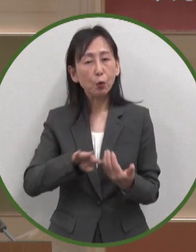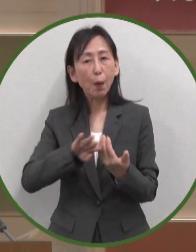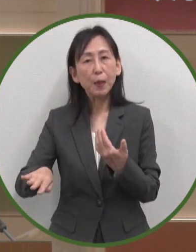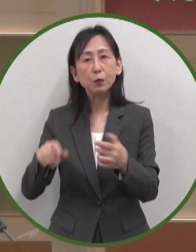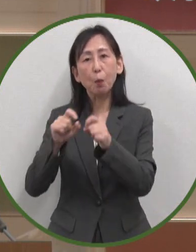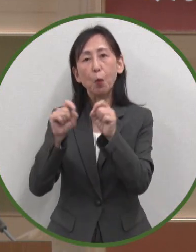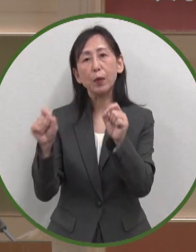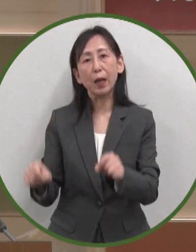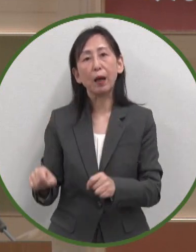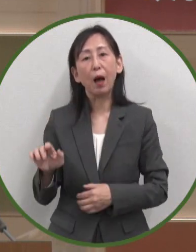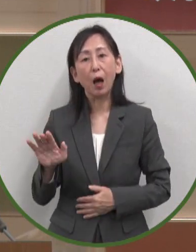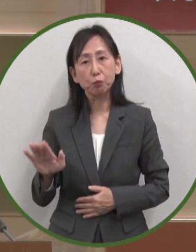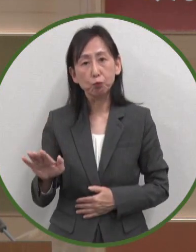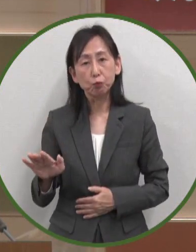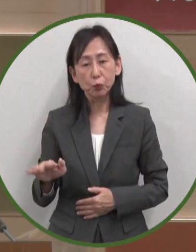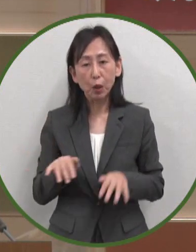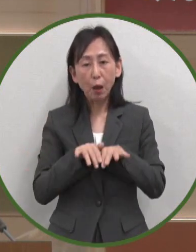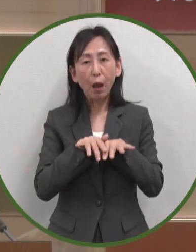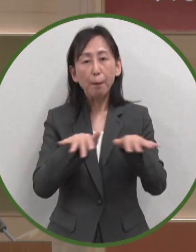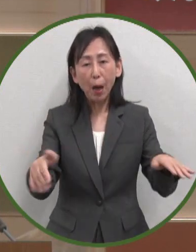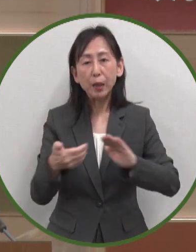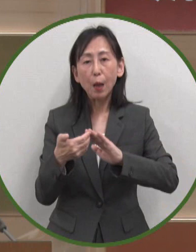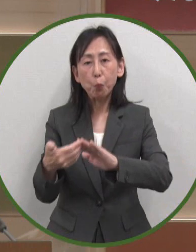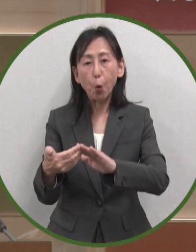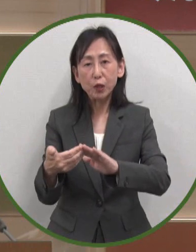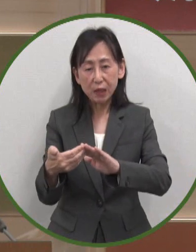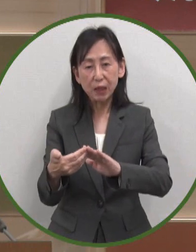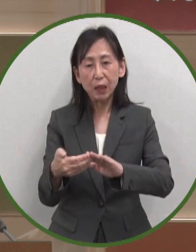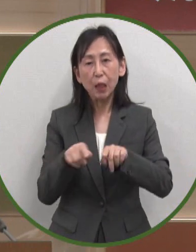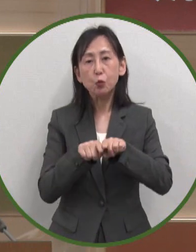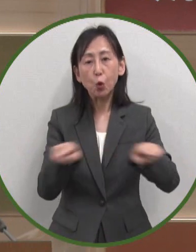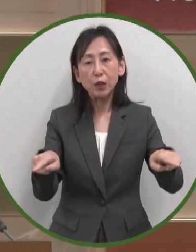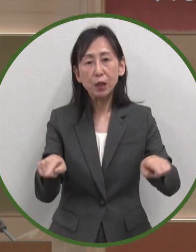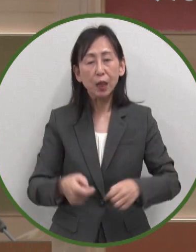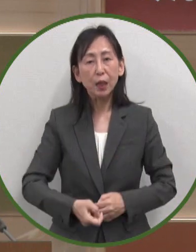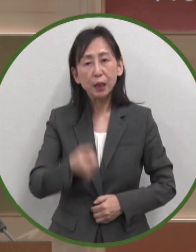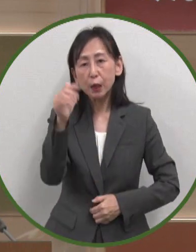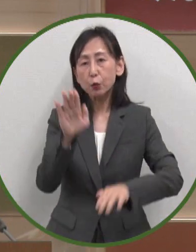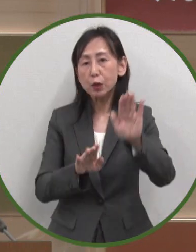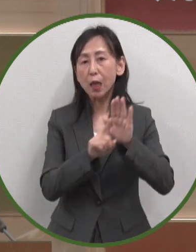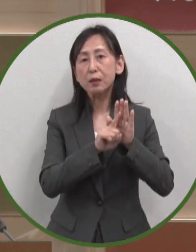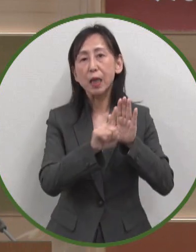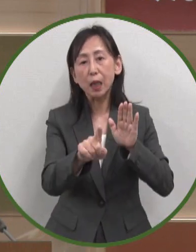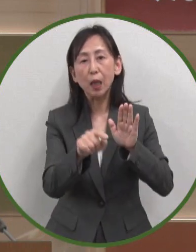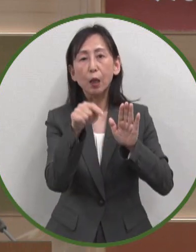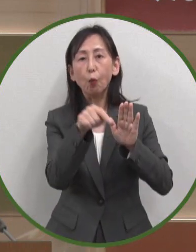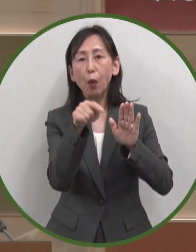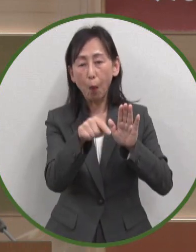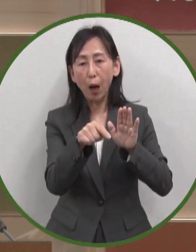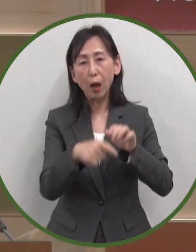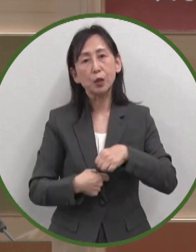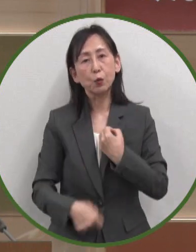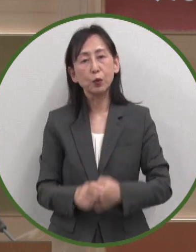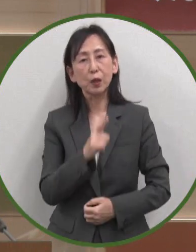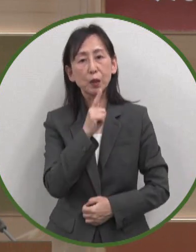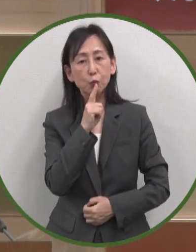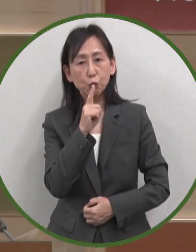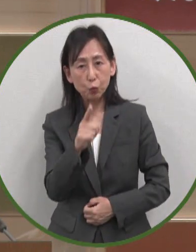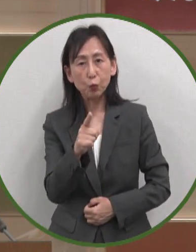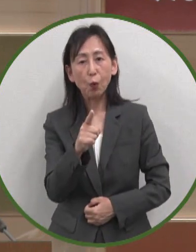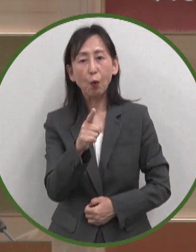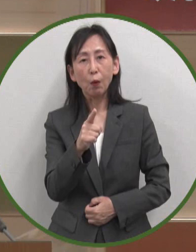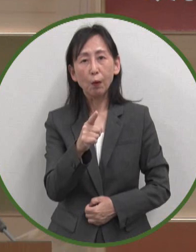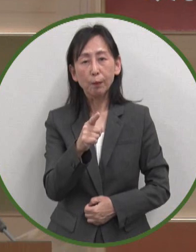題として、まん延防止措置あるいは緊急事態宣言というのはですね、 これは正直言ってなかな